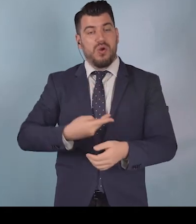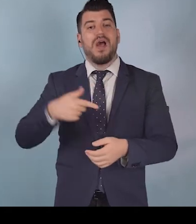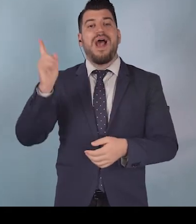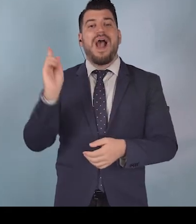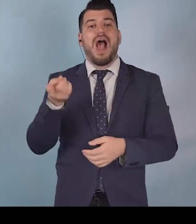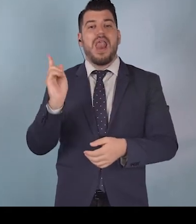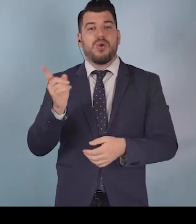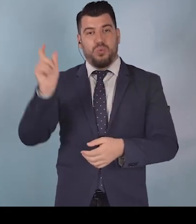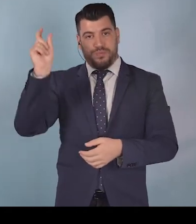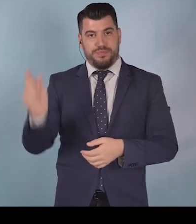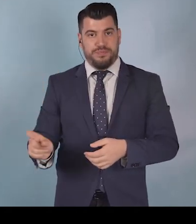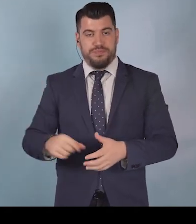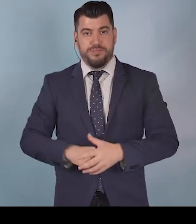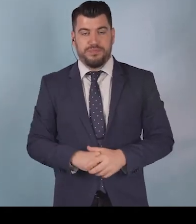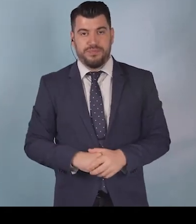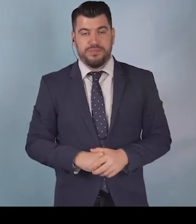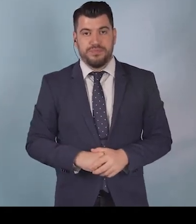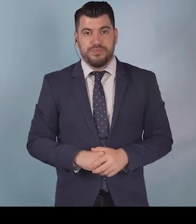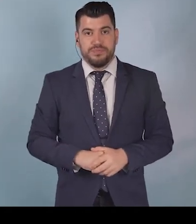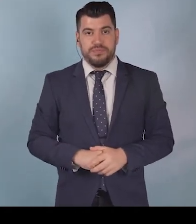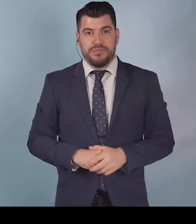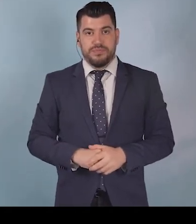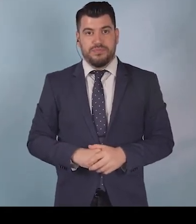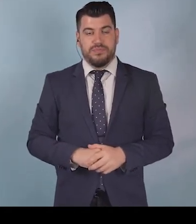της εμπειρογνώμονα του Συμβουλίου της Ευρώπης.